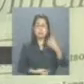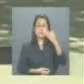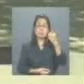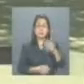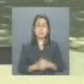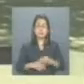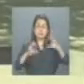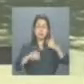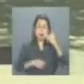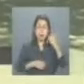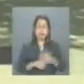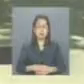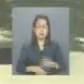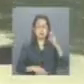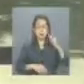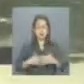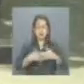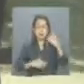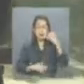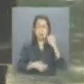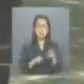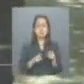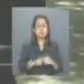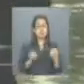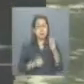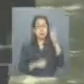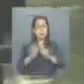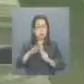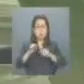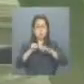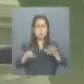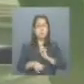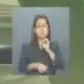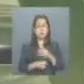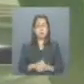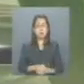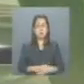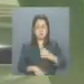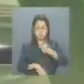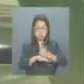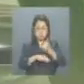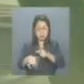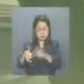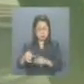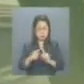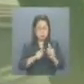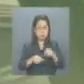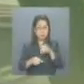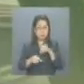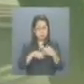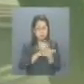ทัพสหรัฐและยังเป็นประเด็นวิพากษ์วิจารณ์ถึงวินัยและสายบังคับบัญชาในกองกำลังที่ปฏิบัติหน้าที่ในต่างประเท